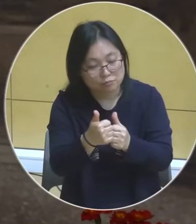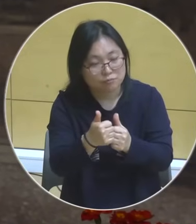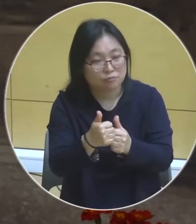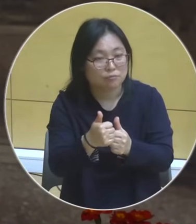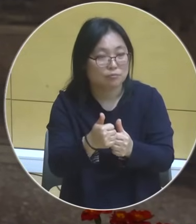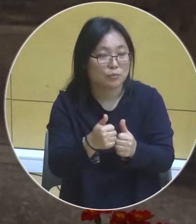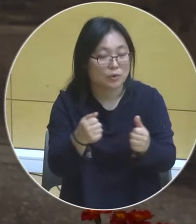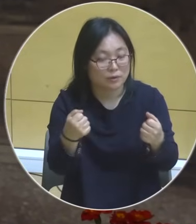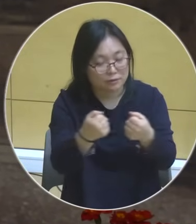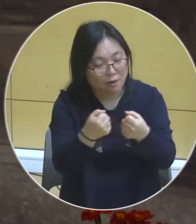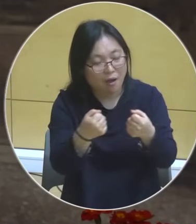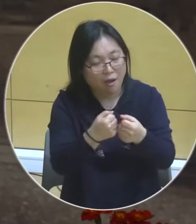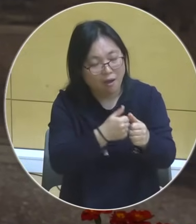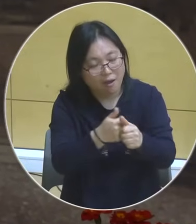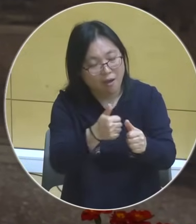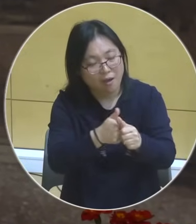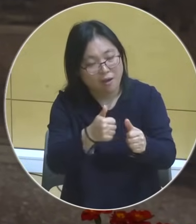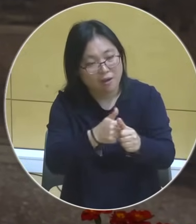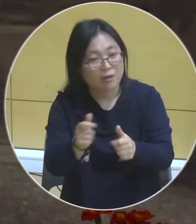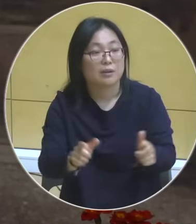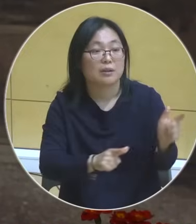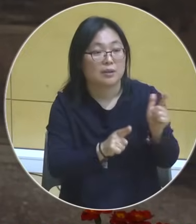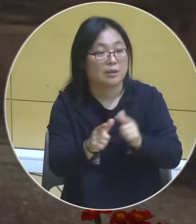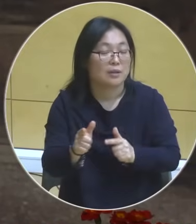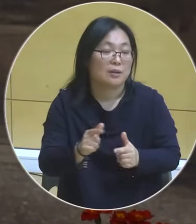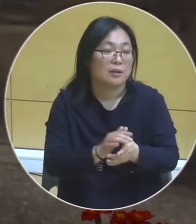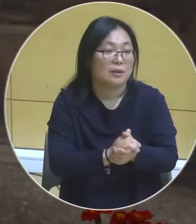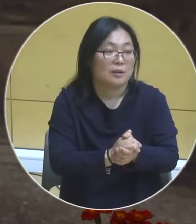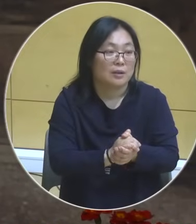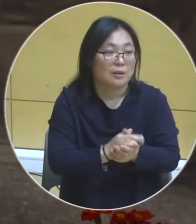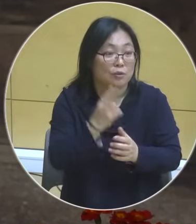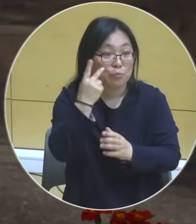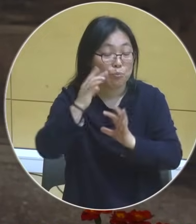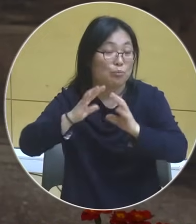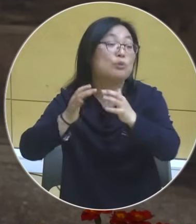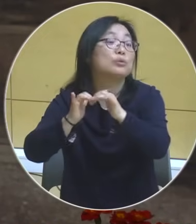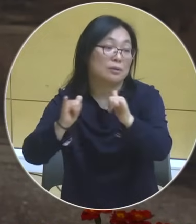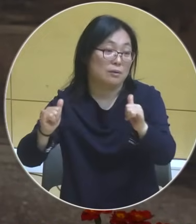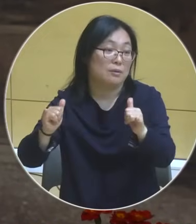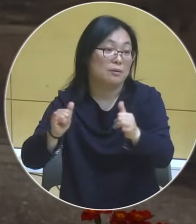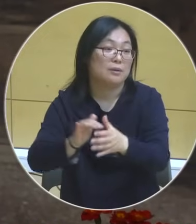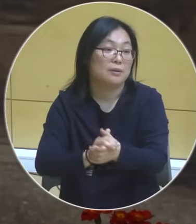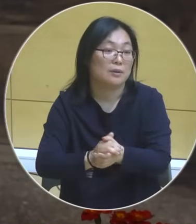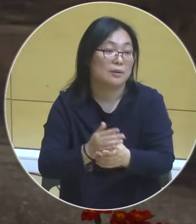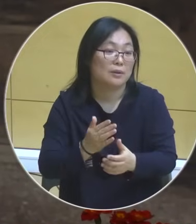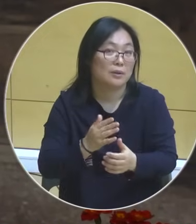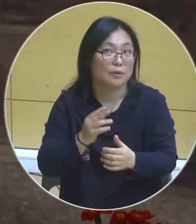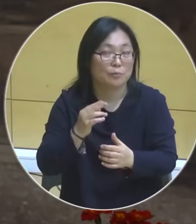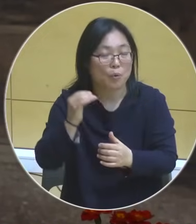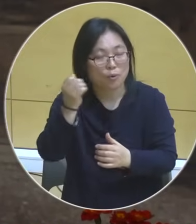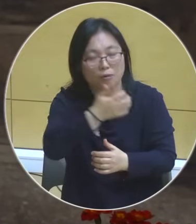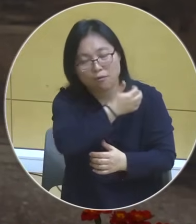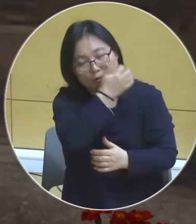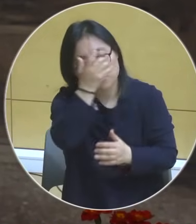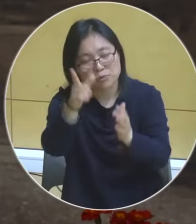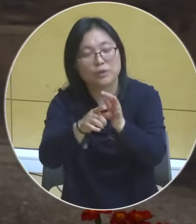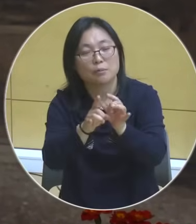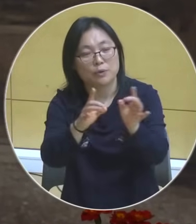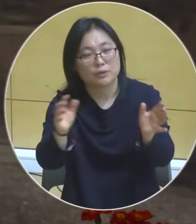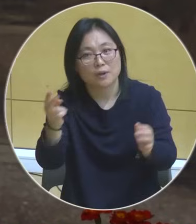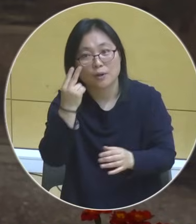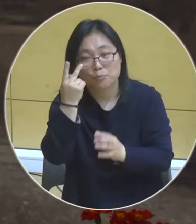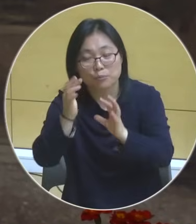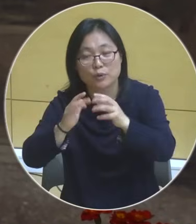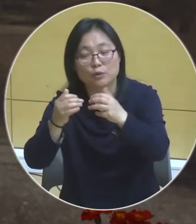삶이었습니다. 꿈을 꿀 때마다 미국의 네이버실이 와서, 그건 미국 시민권자입니다. 네이버실이 와서 자기를 구출해 놓은 꿈을 꾸고 하나님 앞에,